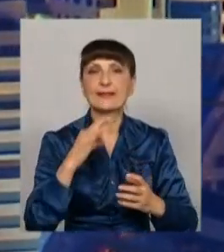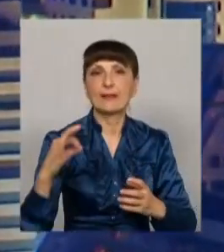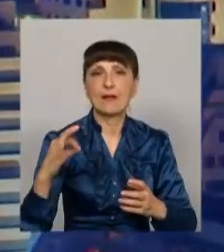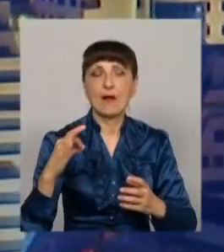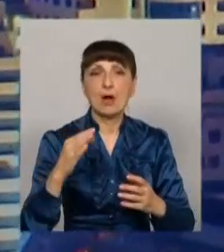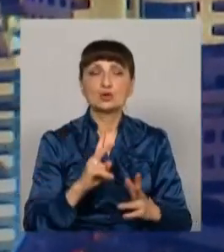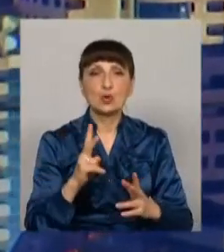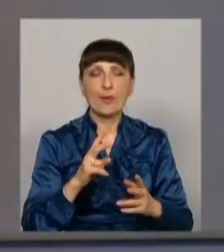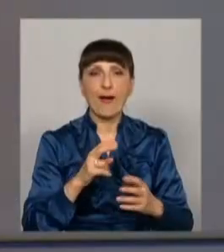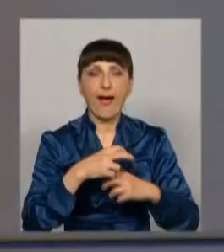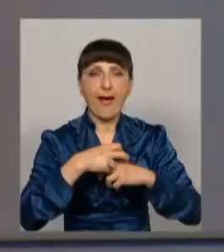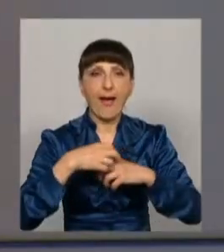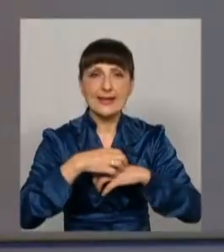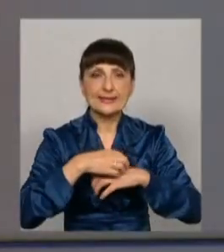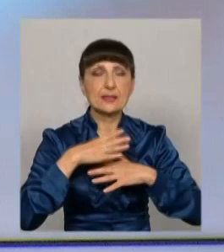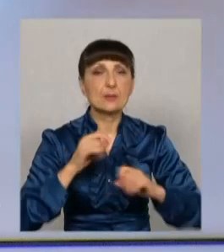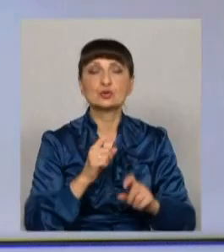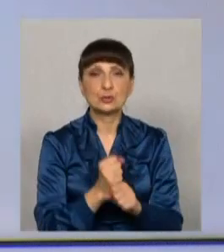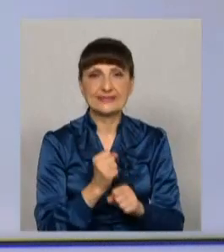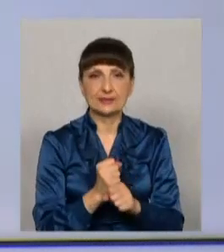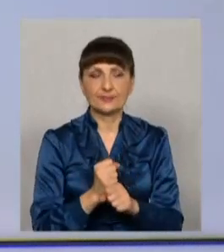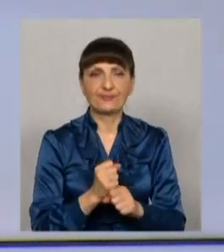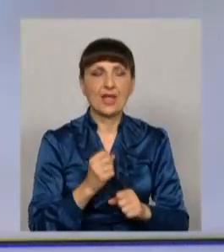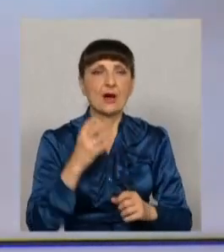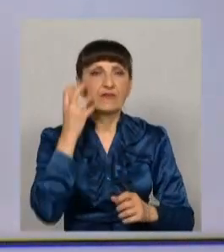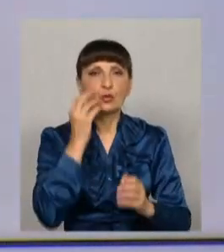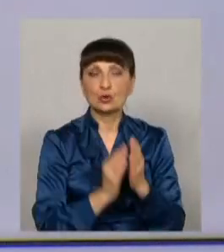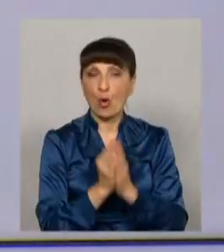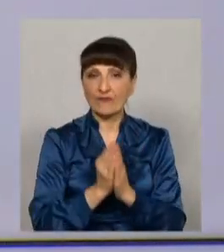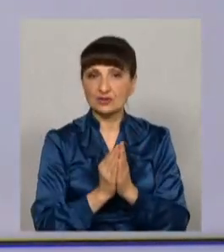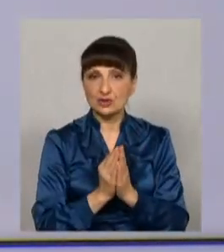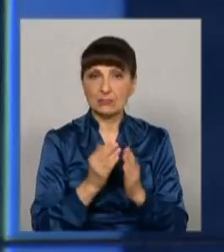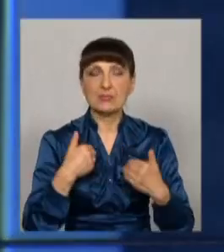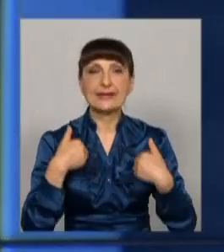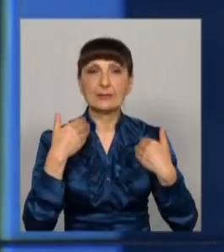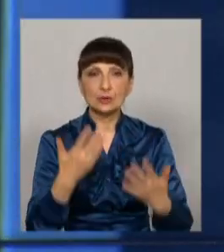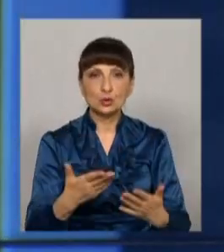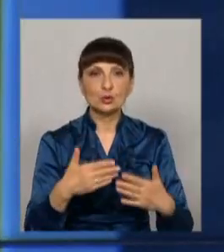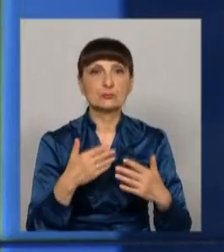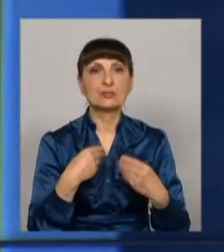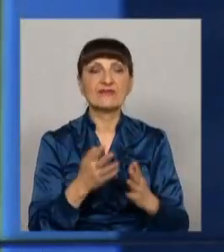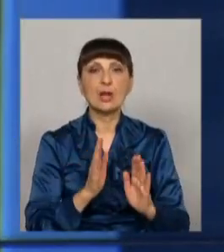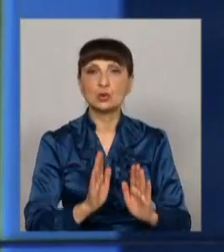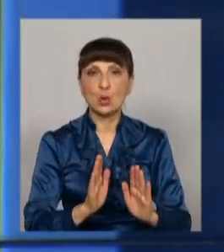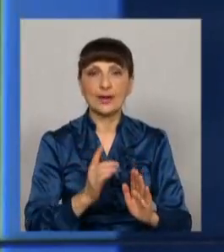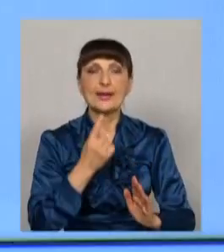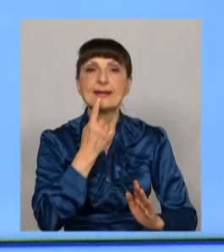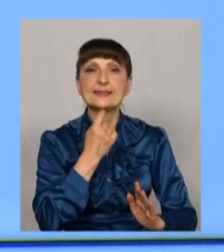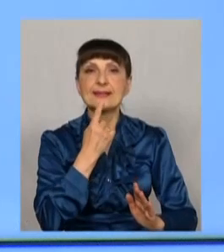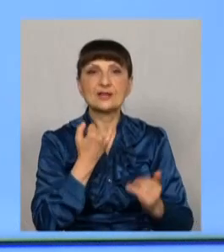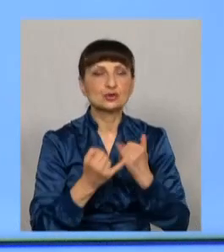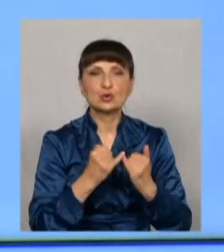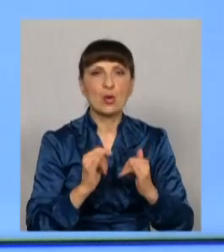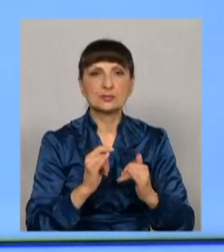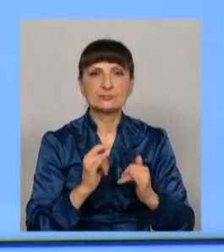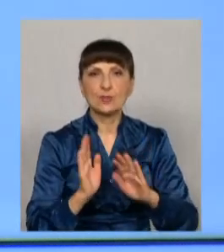аллергию? Значит, фрукты, овощи нашим больным мы рекомендуем давать не красно-желтые,